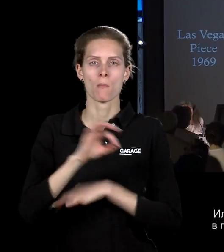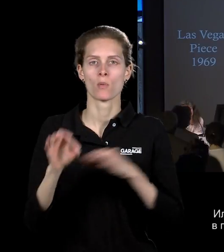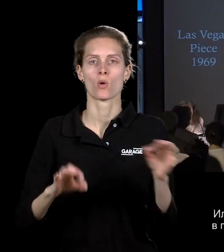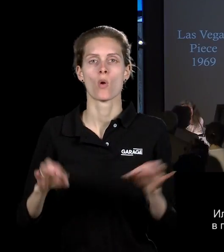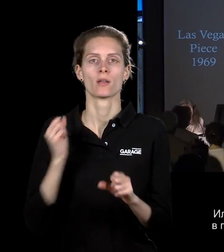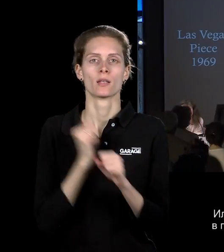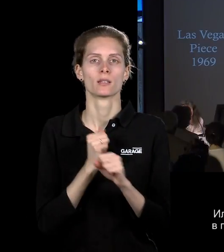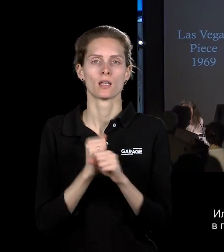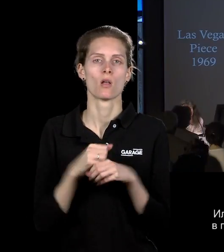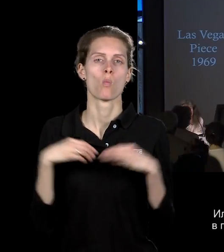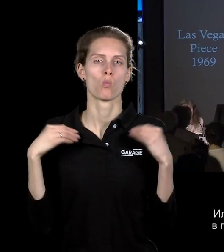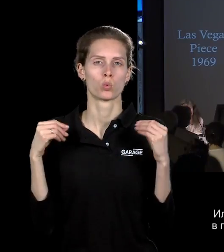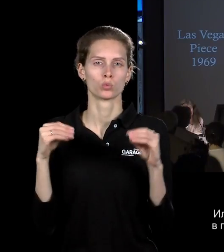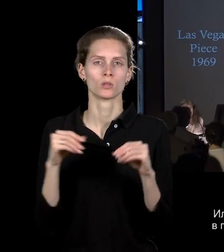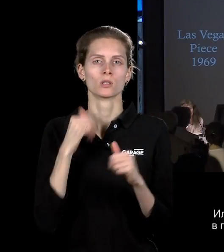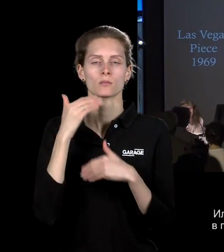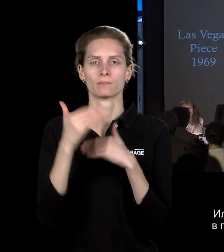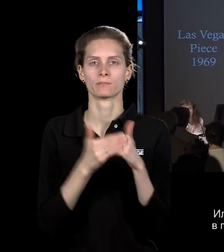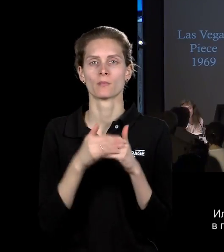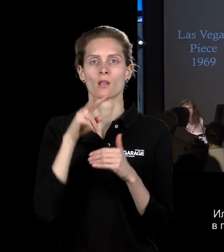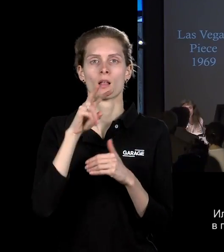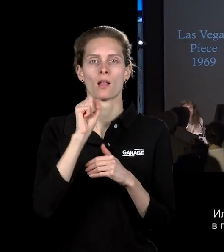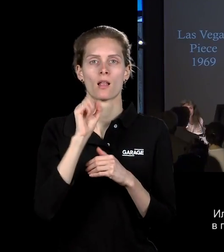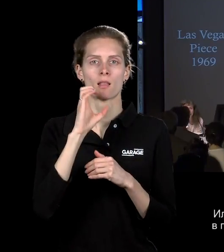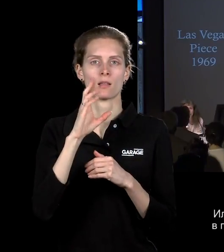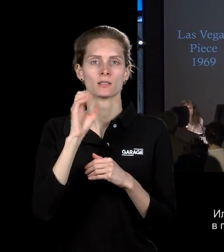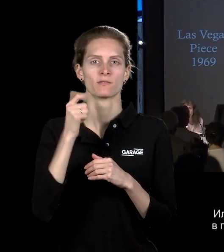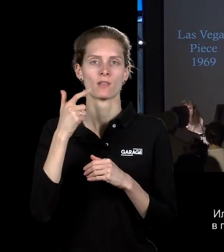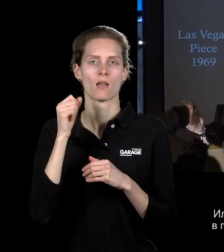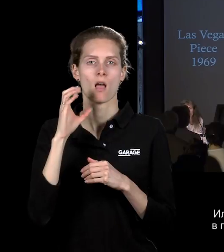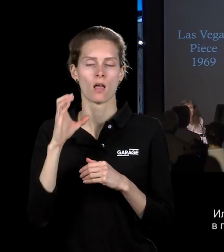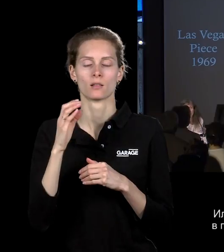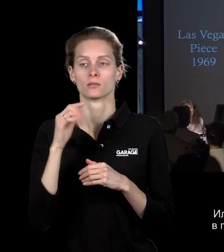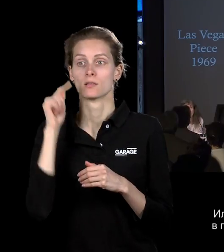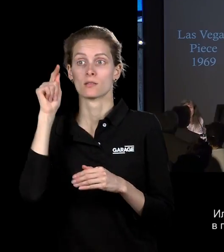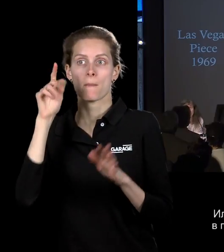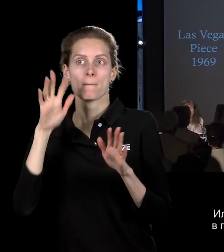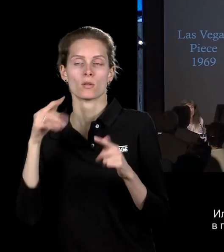пустыне около Лас-Вегаса, это не в Лас-Вегасе, естественно, это там сколько-то было,